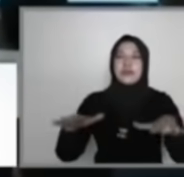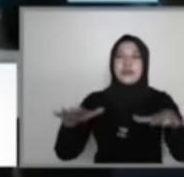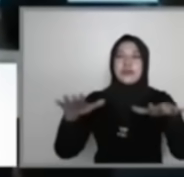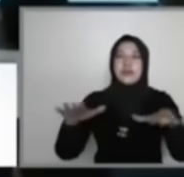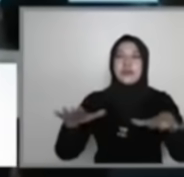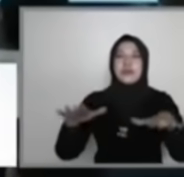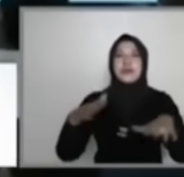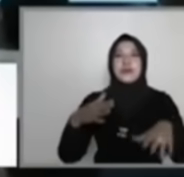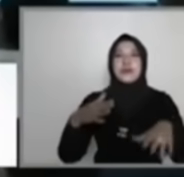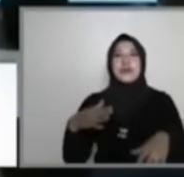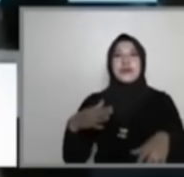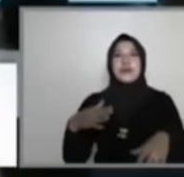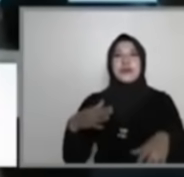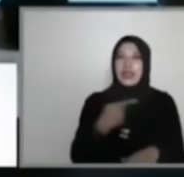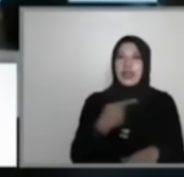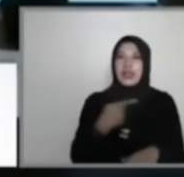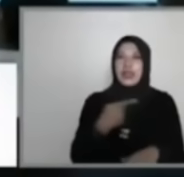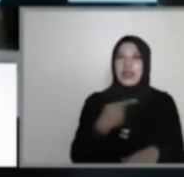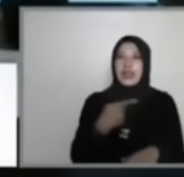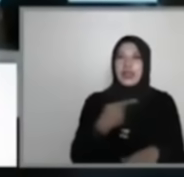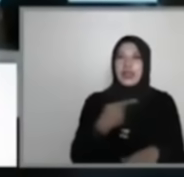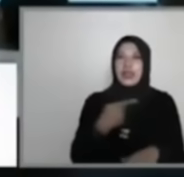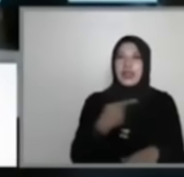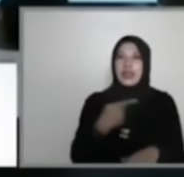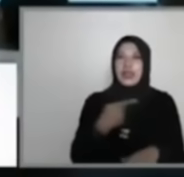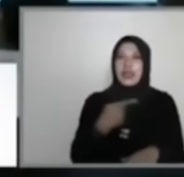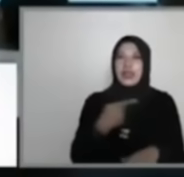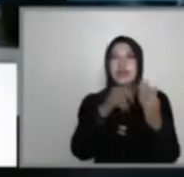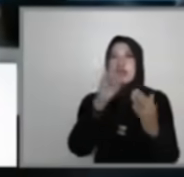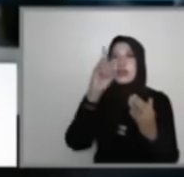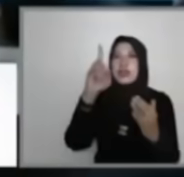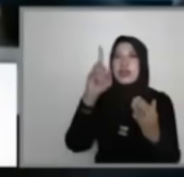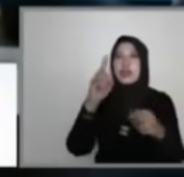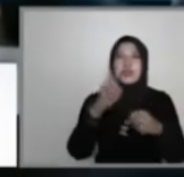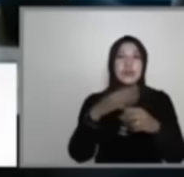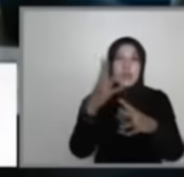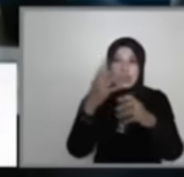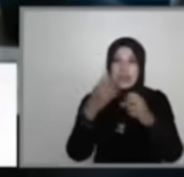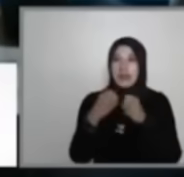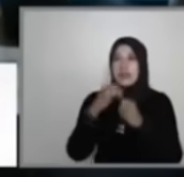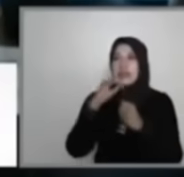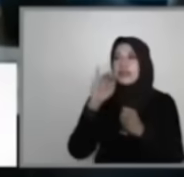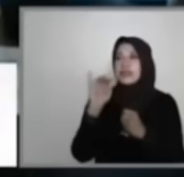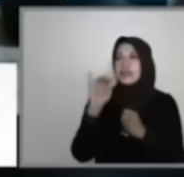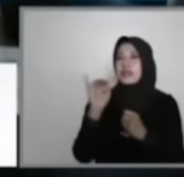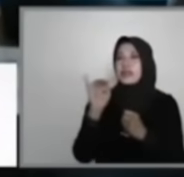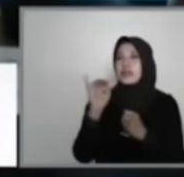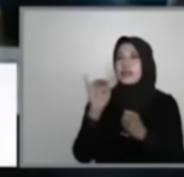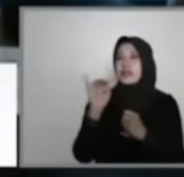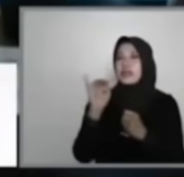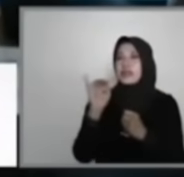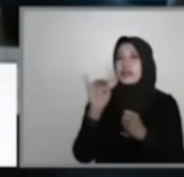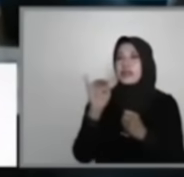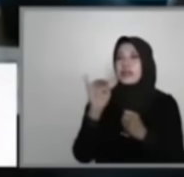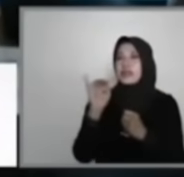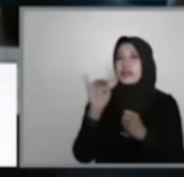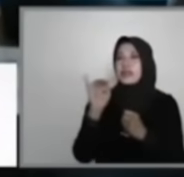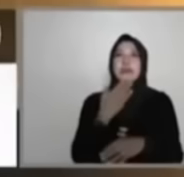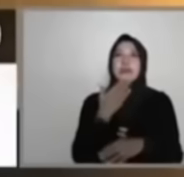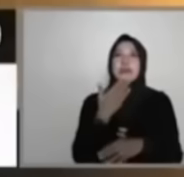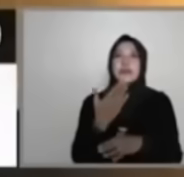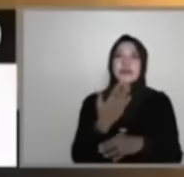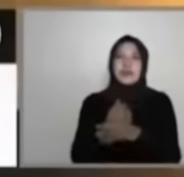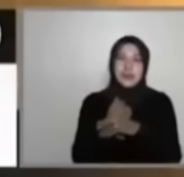dahulu. Kami persilakan pasangan calon nomor urut 1 menanggapi, waktu Anda 60 detik dimulai saat berbicara.